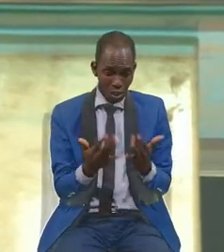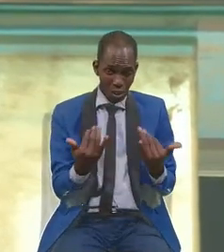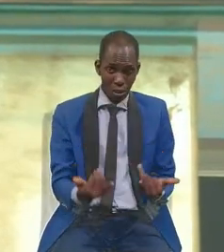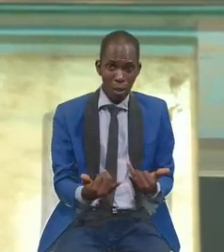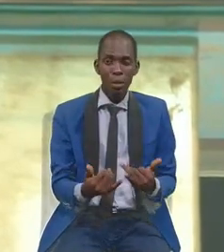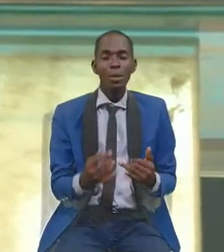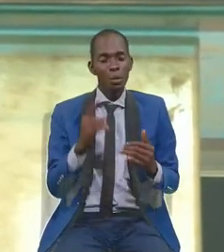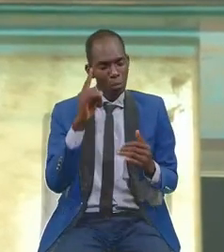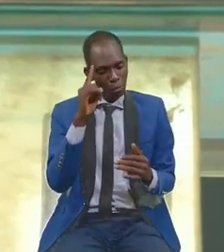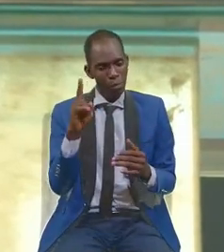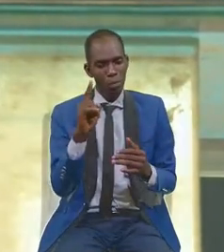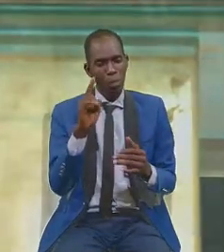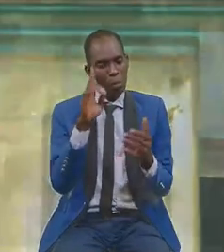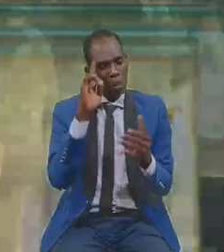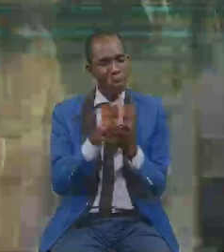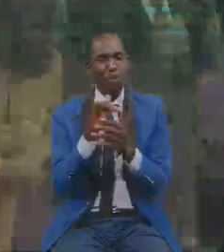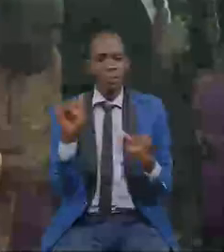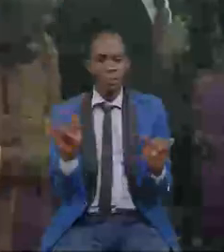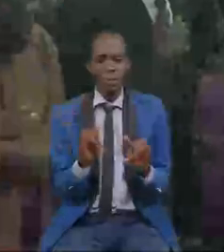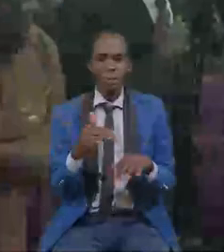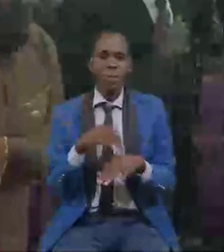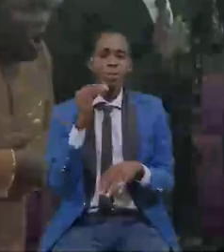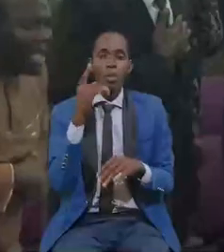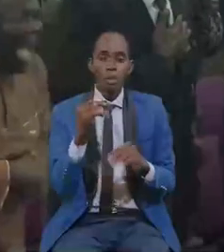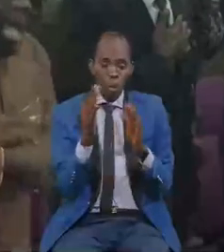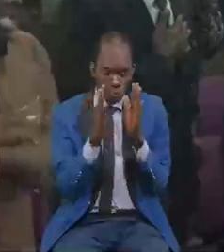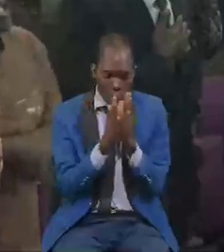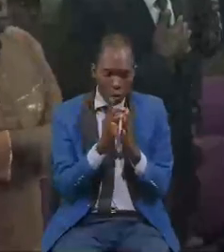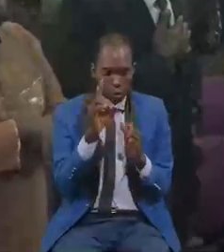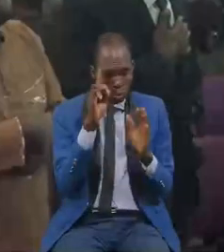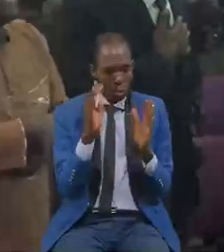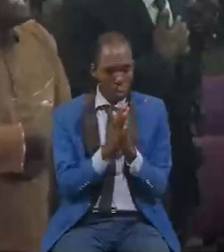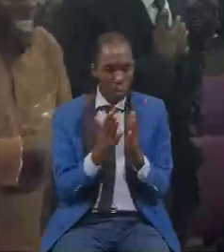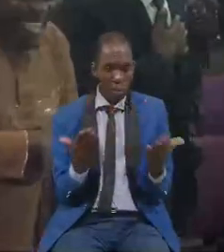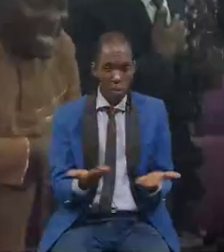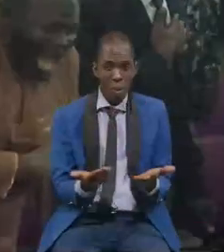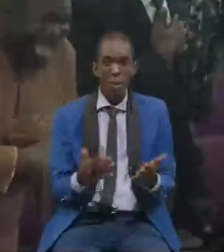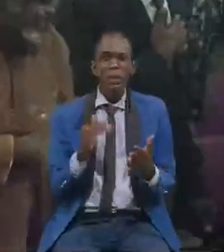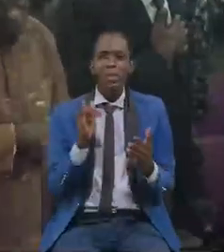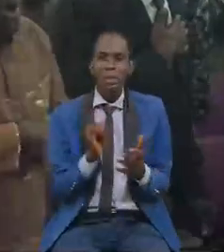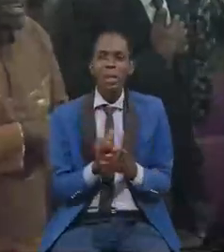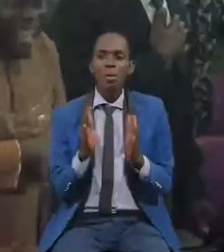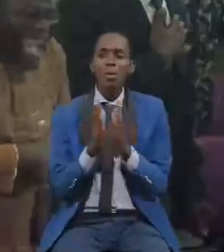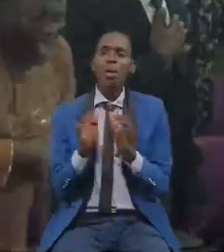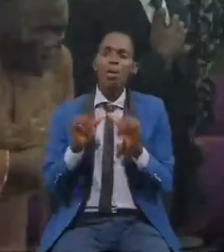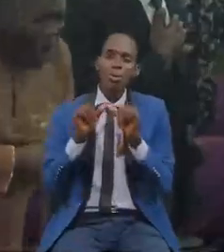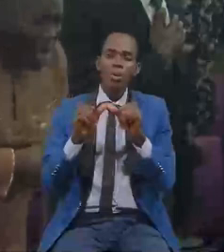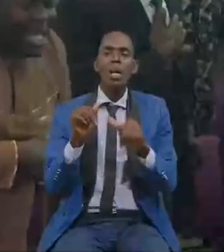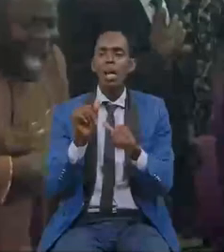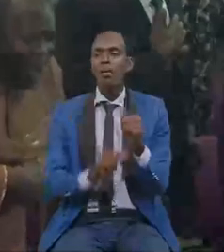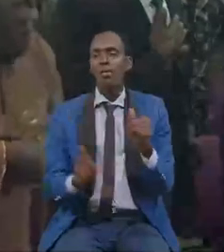la continue à la maison. La prière que vous faites ici, que la consécration la continue partout où vous allez.